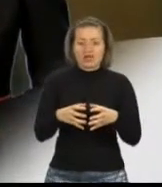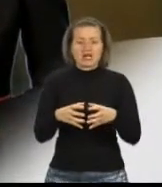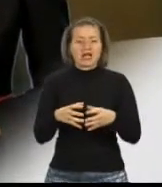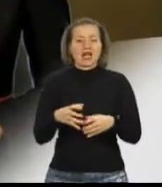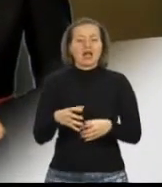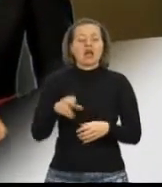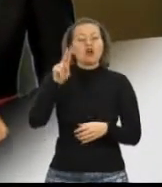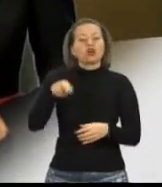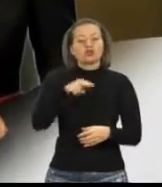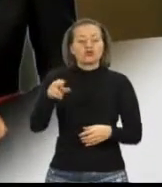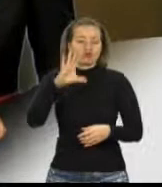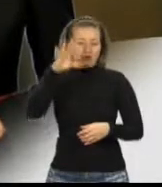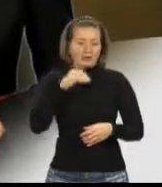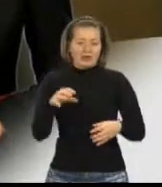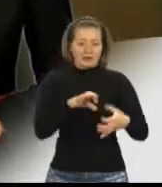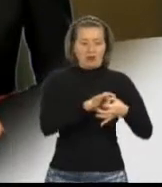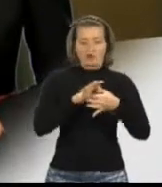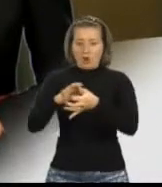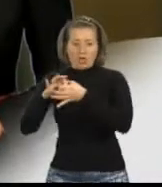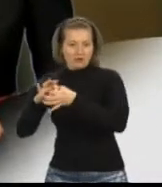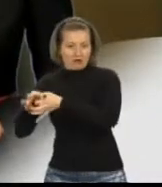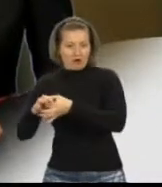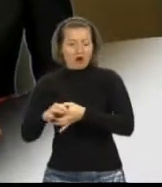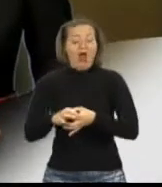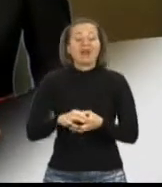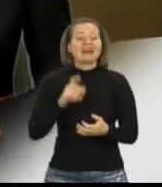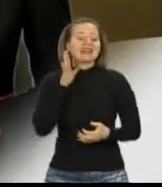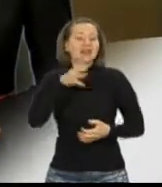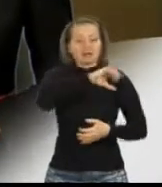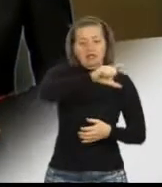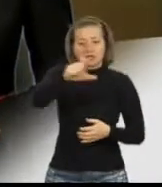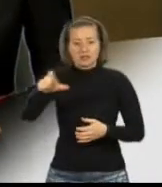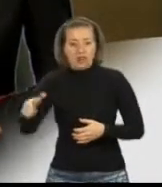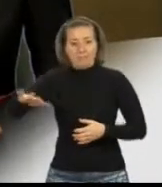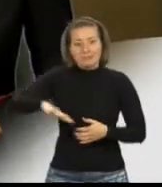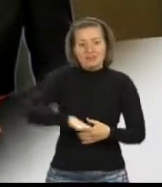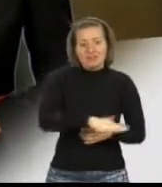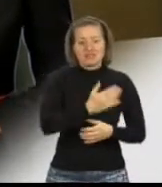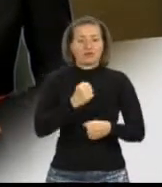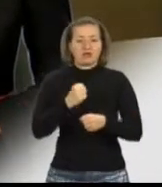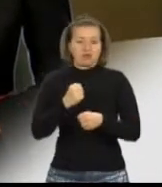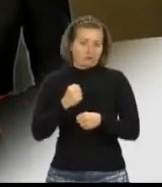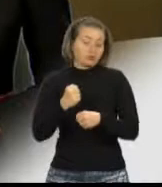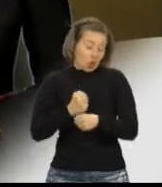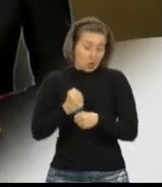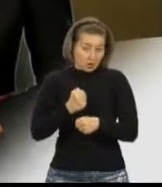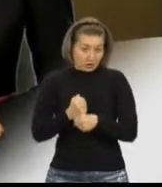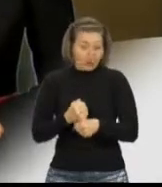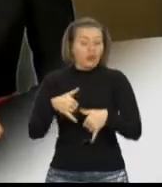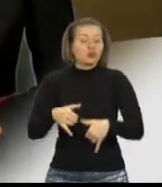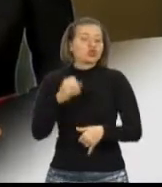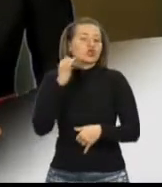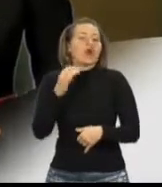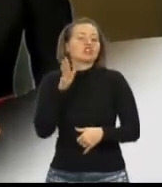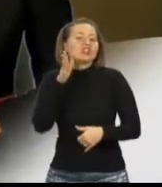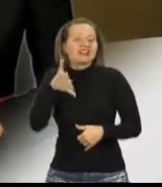kapcsolatok erősítésével. Mindezt a munkát a Kárpát-medencében végzi. Ez évben, augusztus közepén, Balatonkenesén